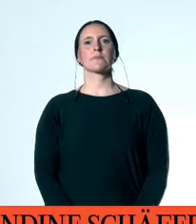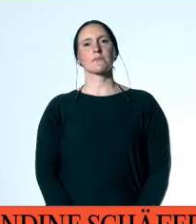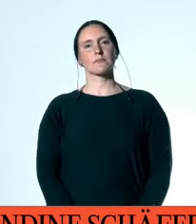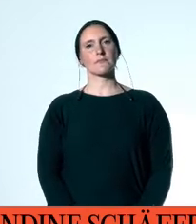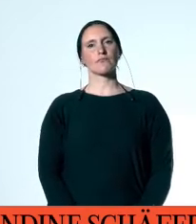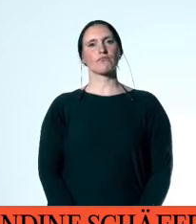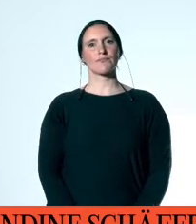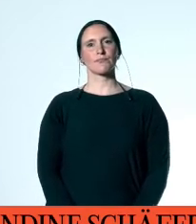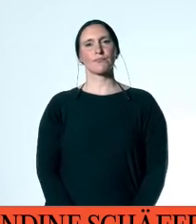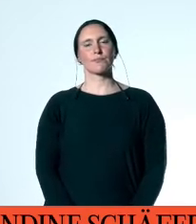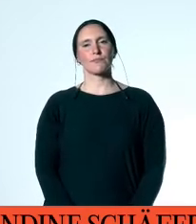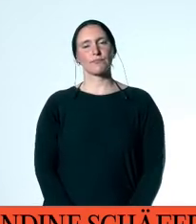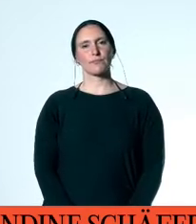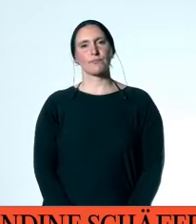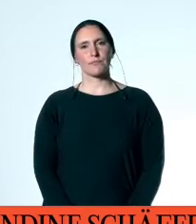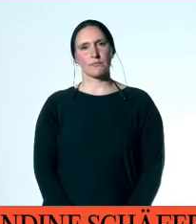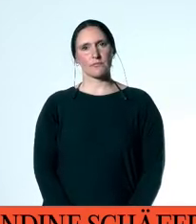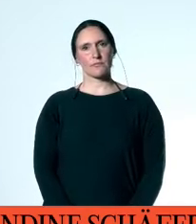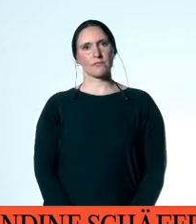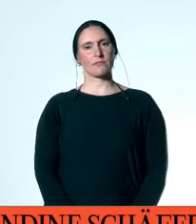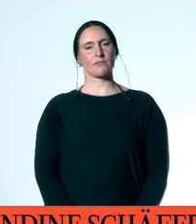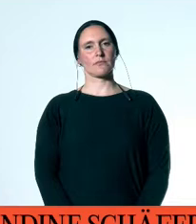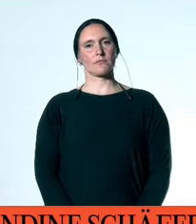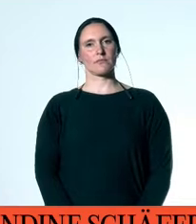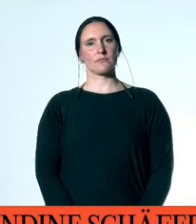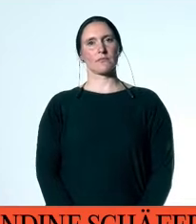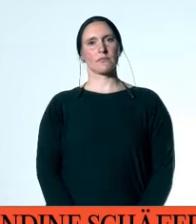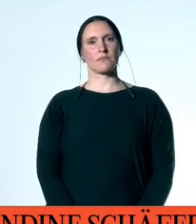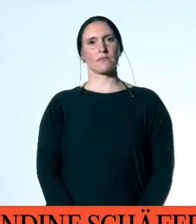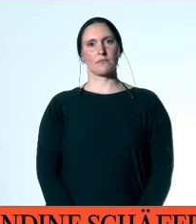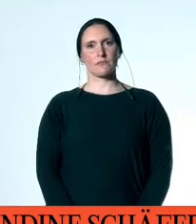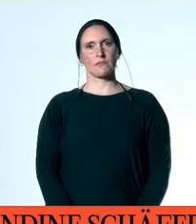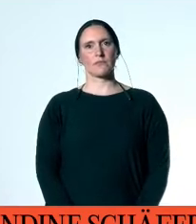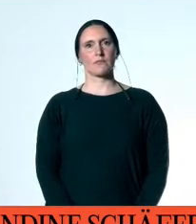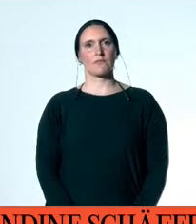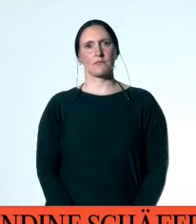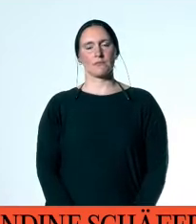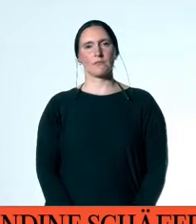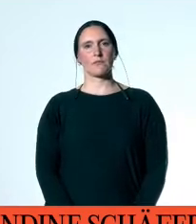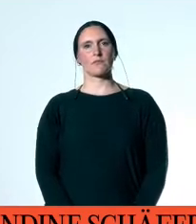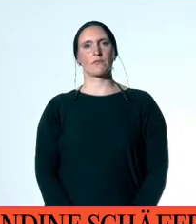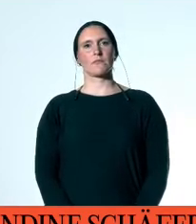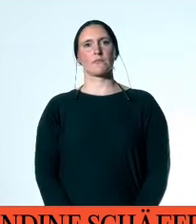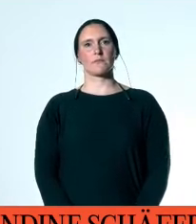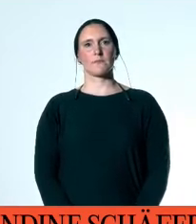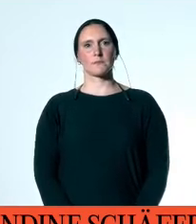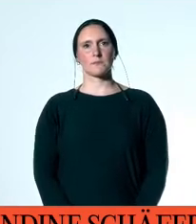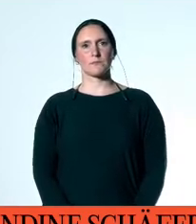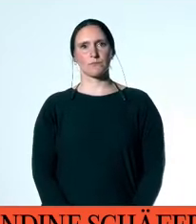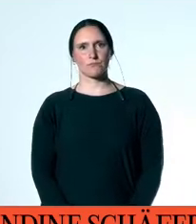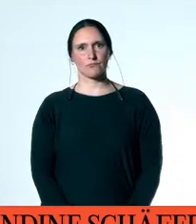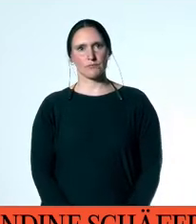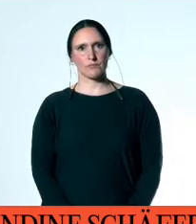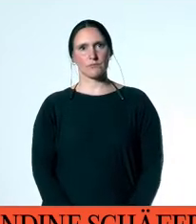ganz deutlich machen, dass der 8. März kein Feiertag ist, sondern ein Tag der Erinnerung. An diesem Tag sind wir deswegen mit dieser